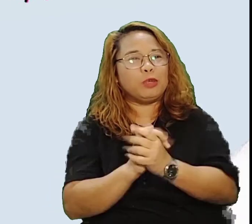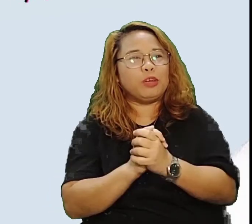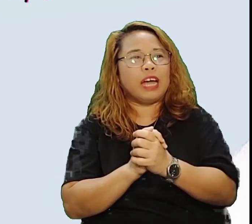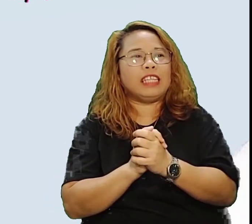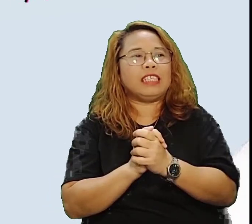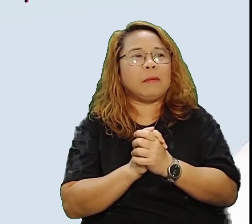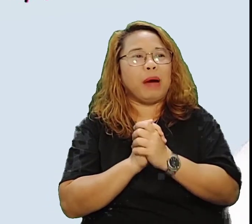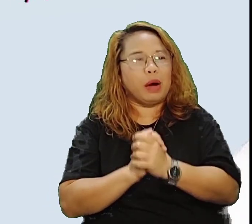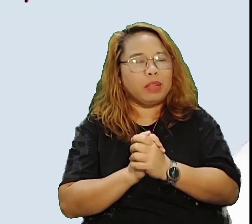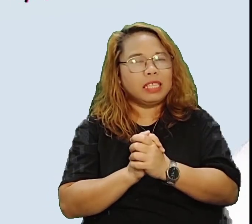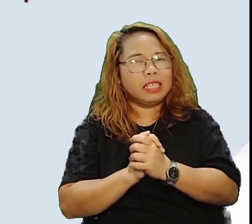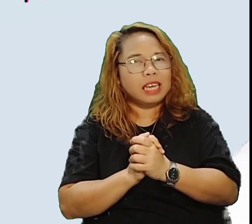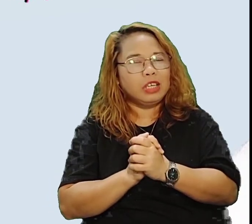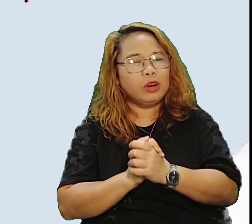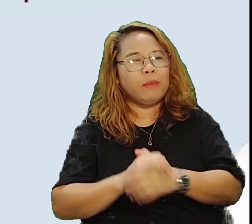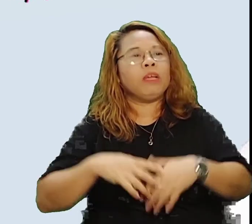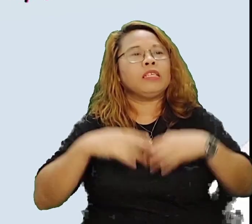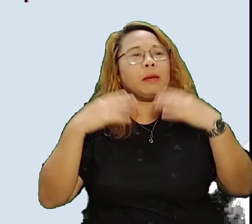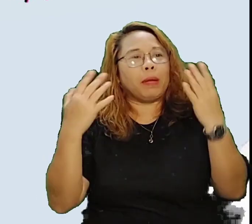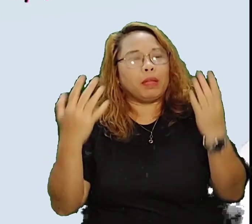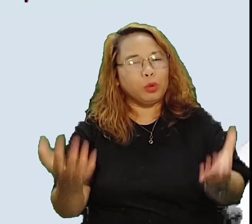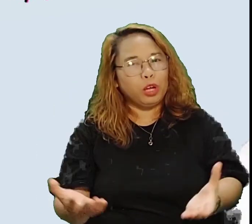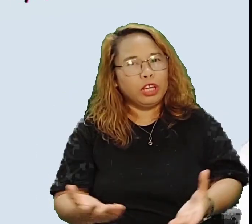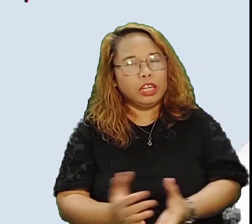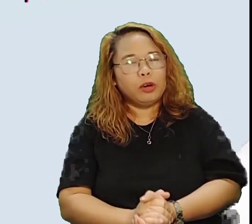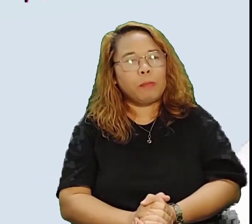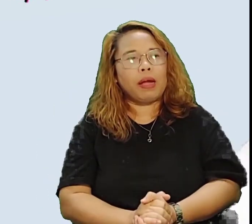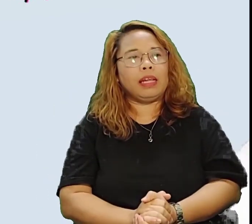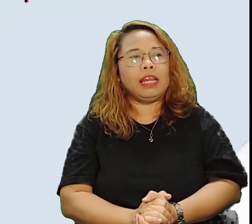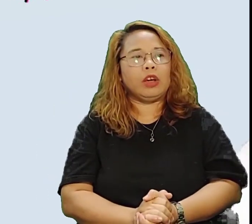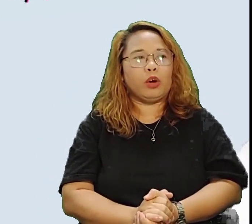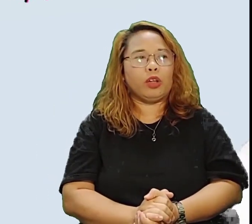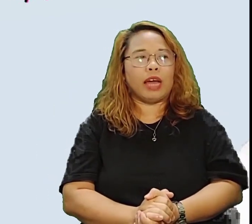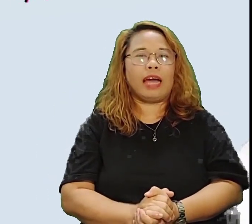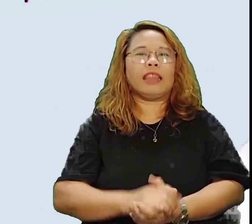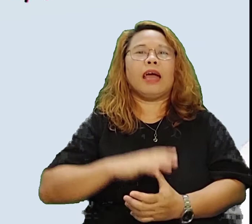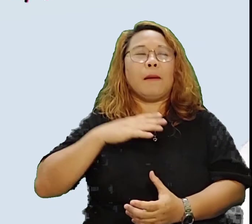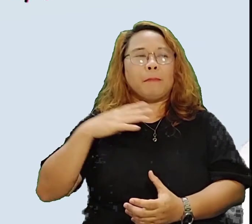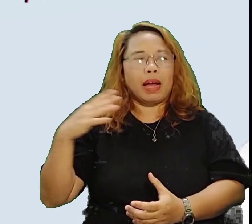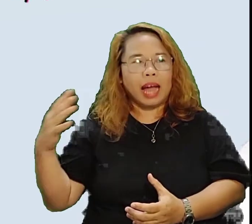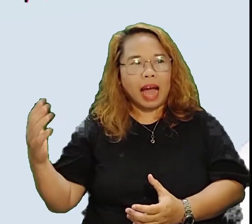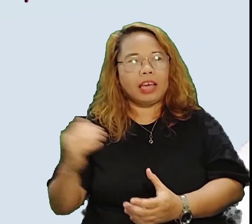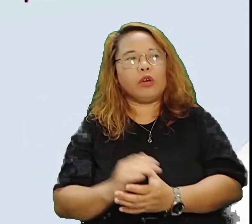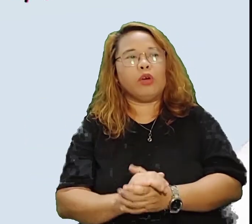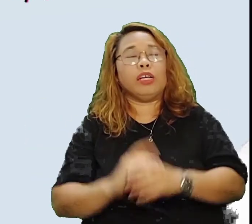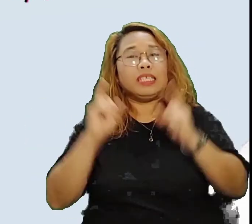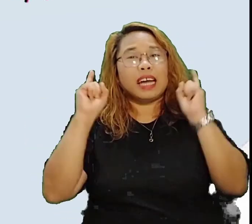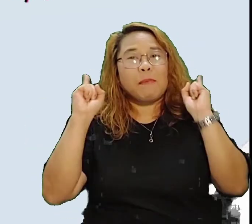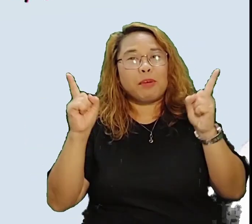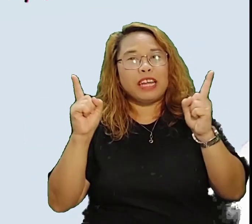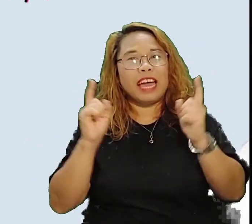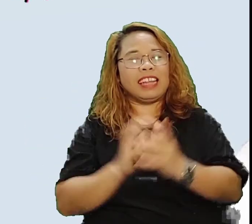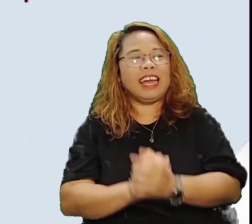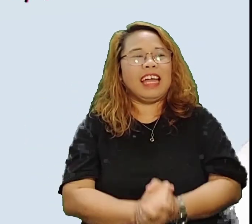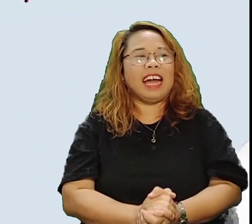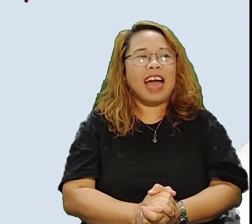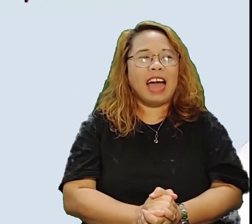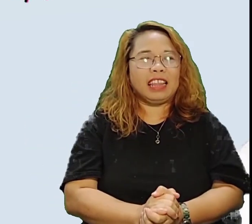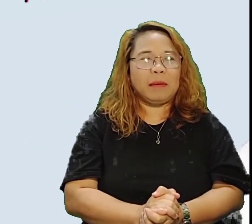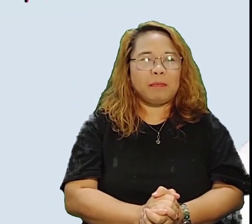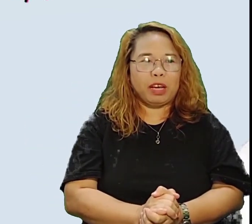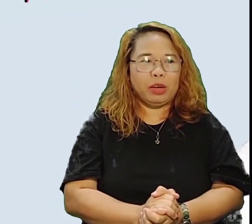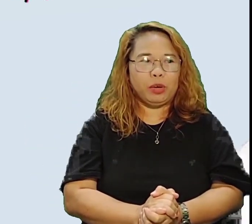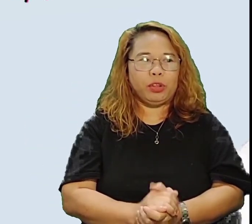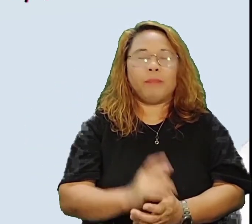mabuting kalusugan sa bawat isa sa inyo sa patuloy ninyong paglilingkod at paghayo sa kapurihan